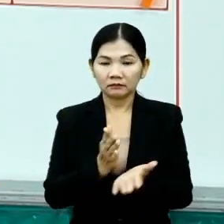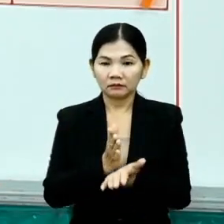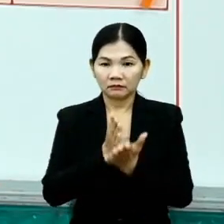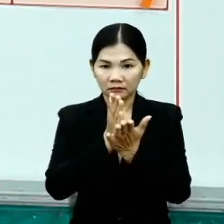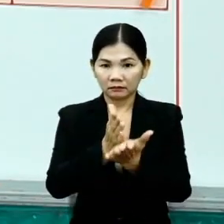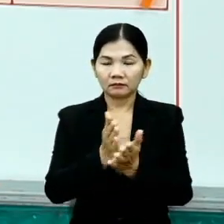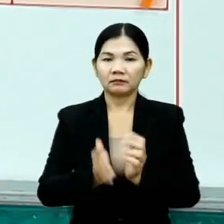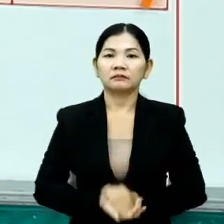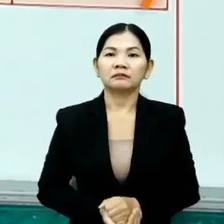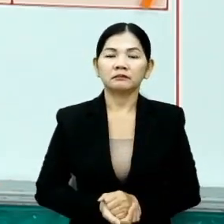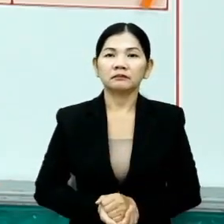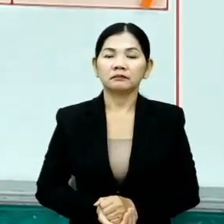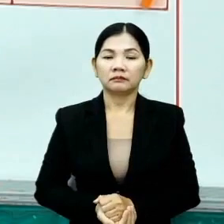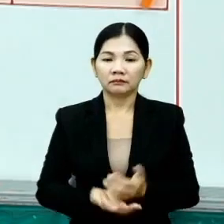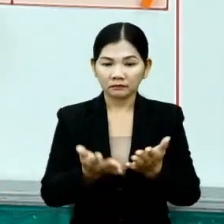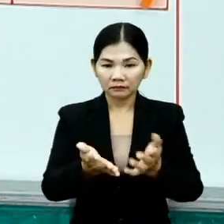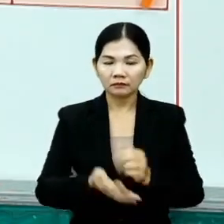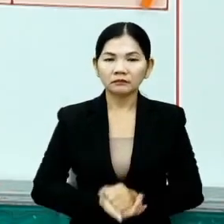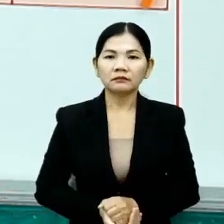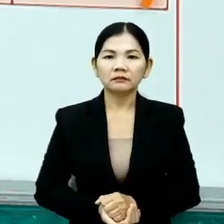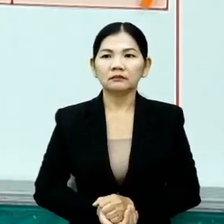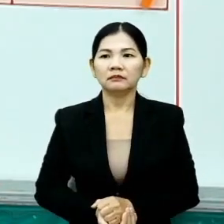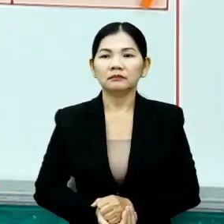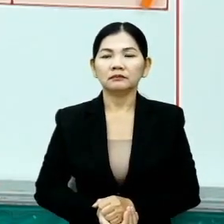phải chà cốn